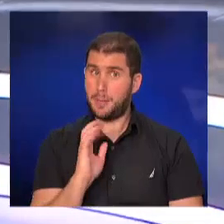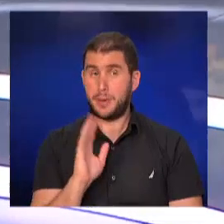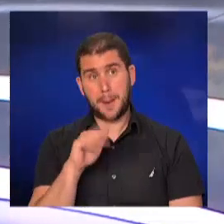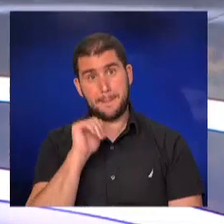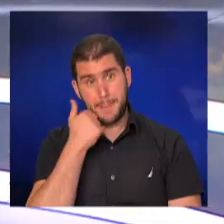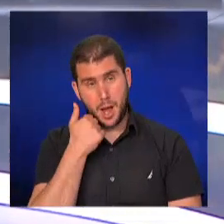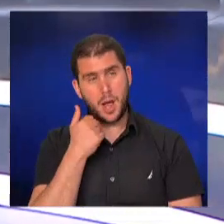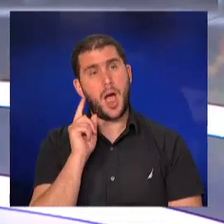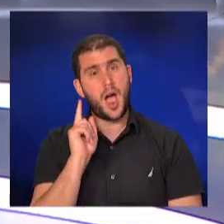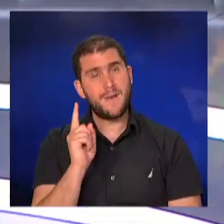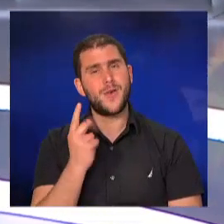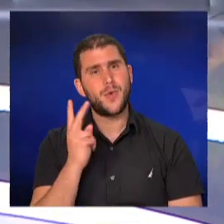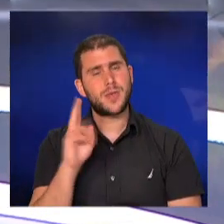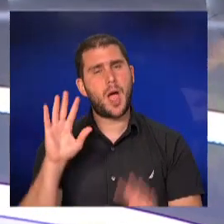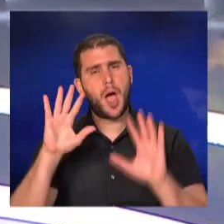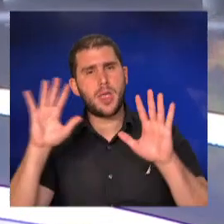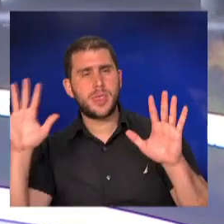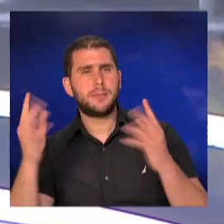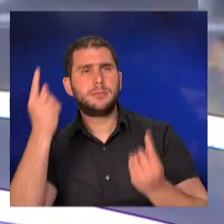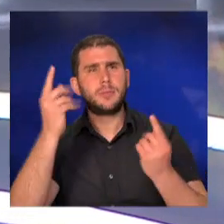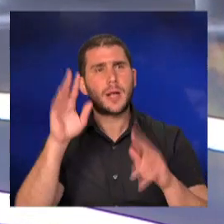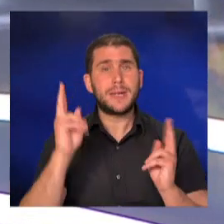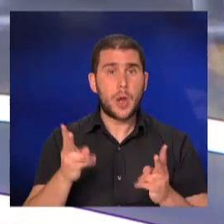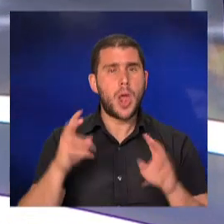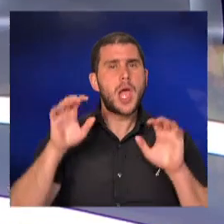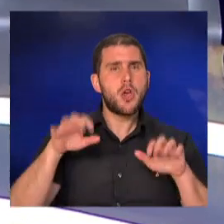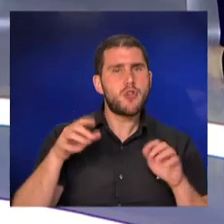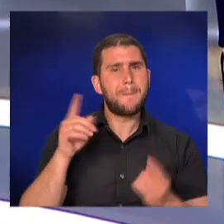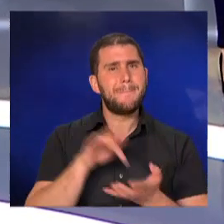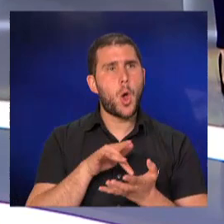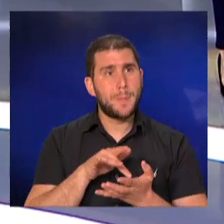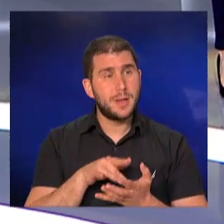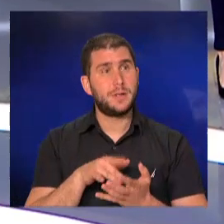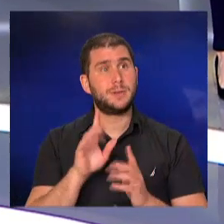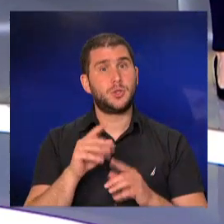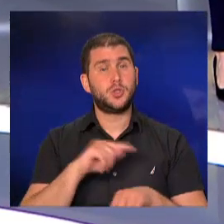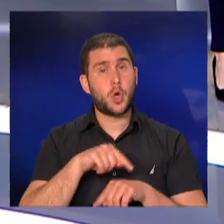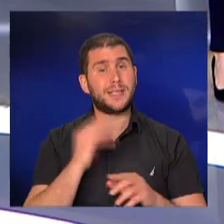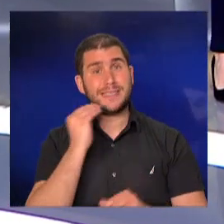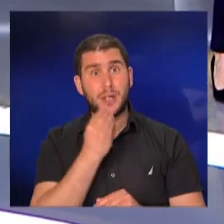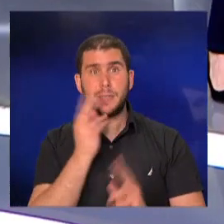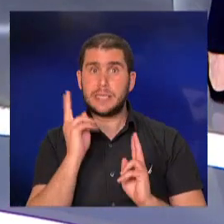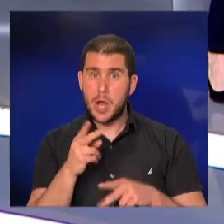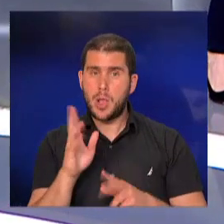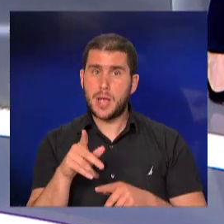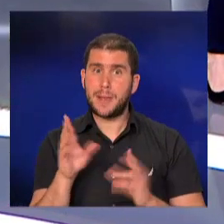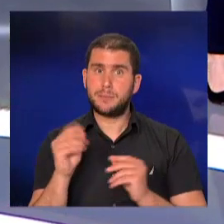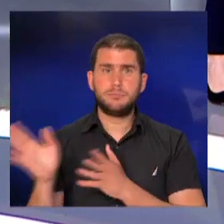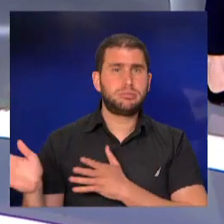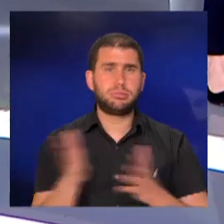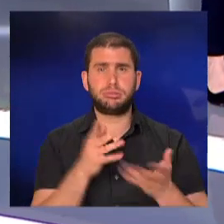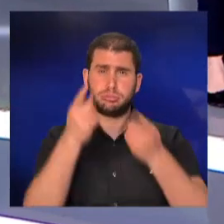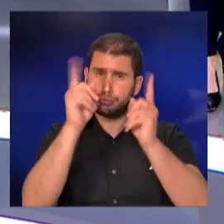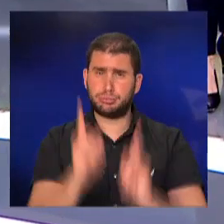מחר, אבל הרבה יותר עננים בשמיים. מדי פעם גם יכול לרדת גשם מקומי, ומשעות אחר הצהריים זה יכול להיות גם מלווה בסופות רעמים